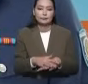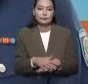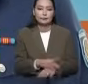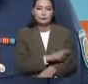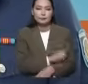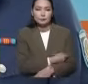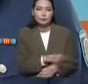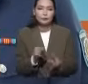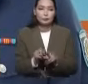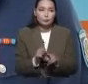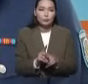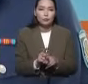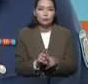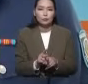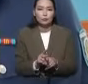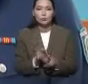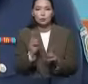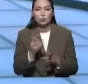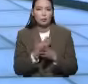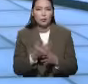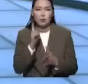медициналық көмекке мұқтаж адам болған жоқ.